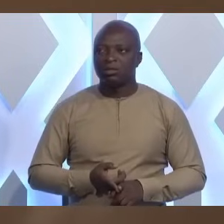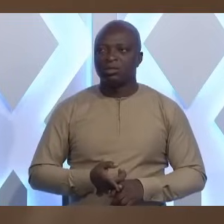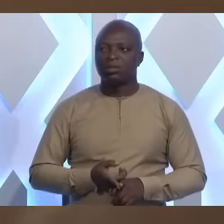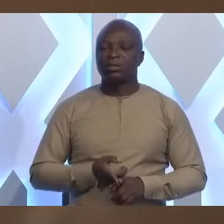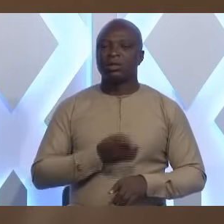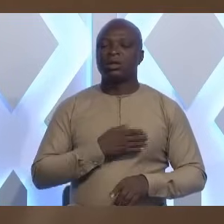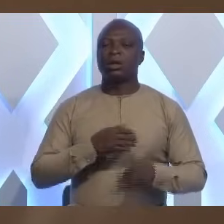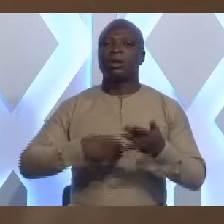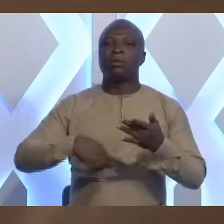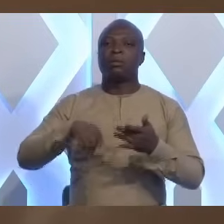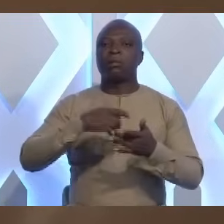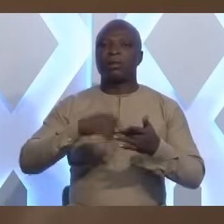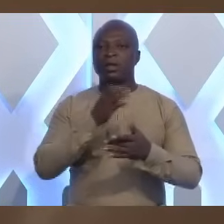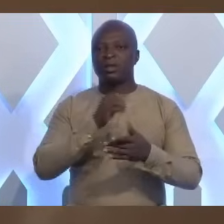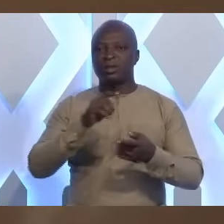Et parmi ces amis,